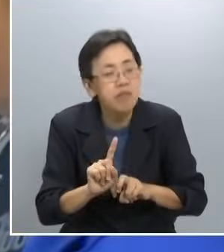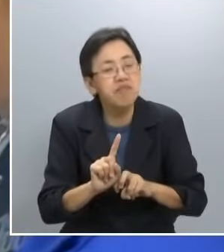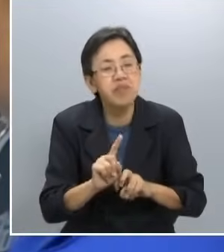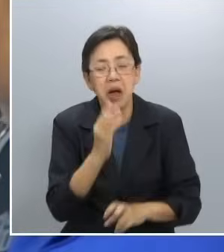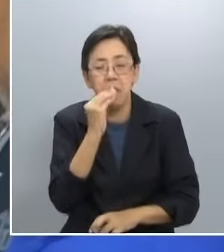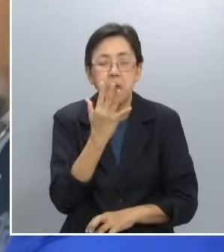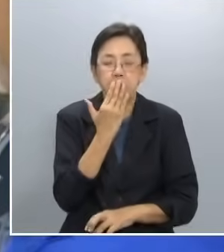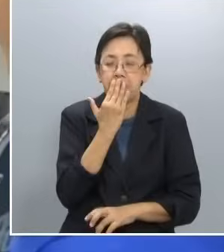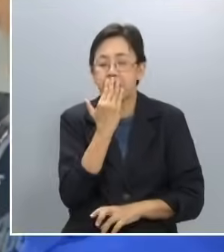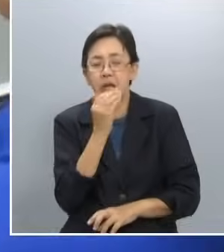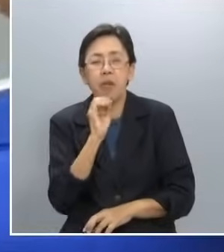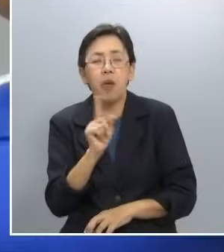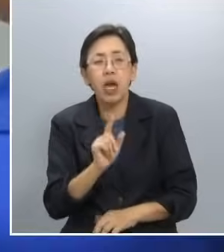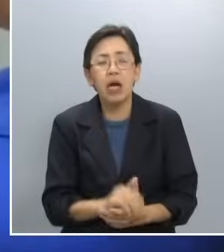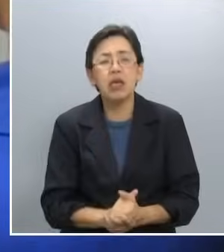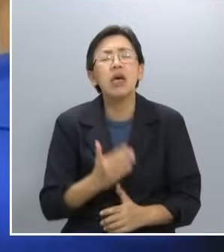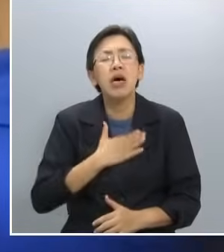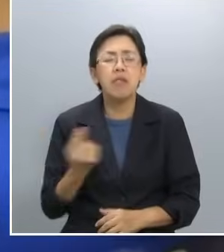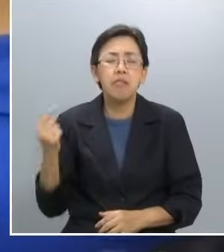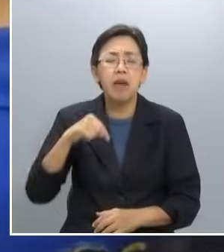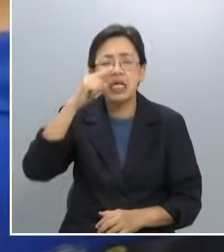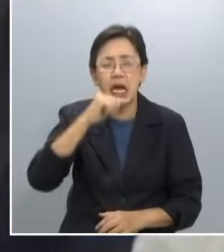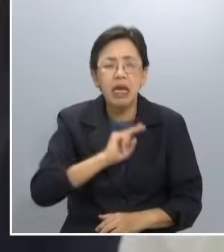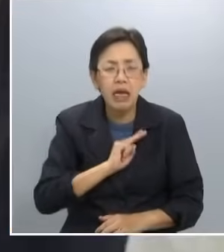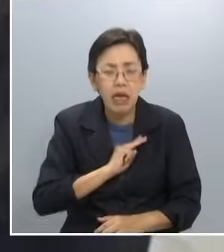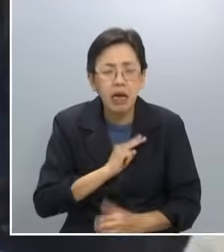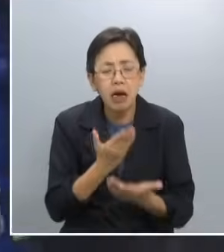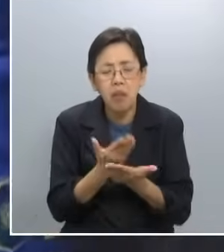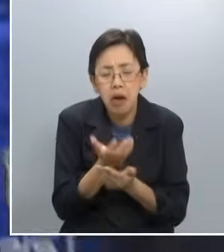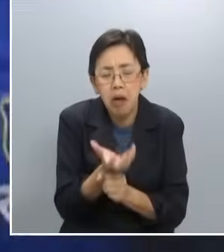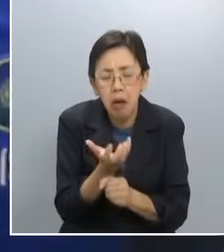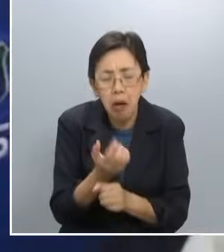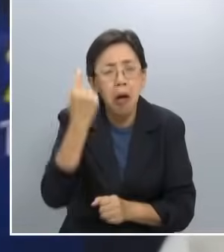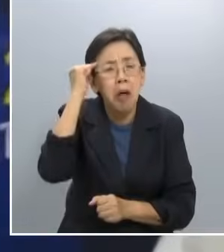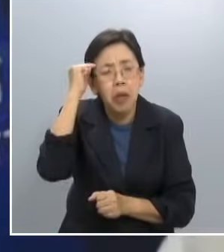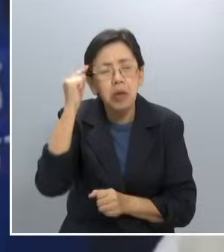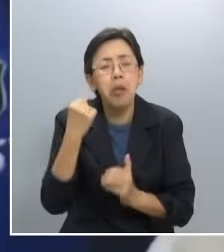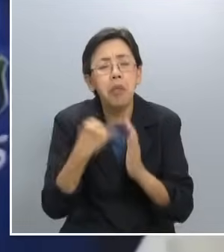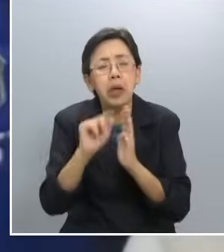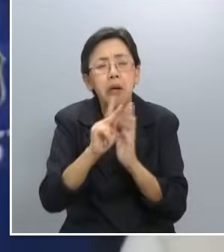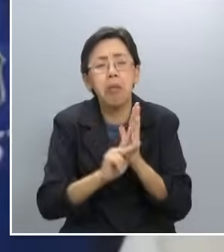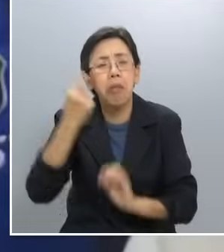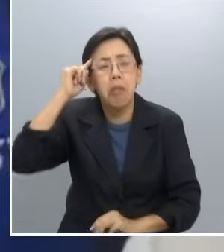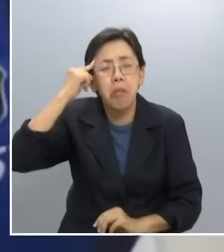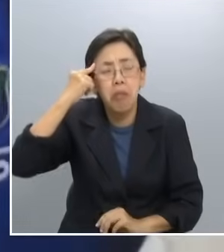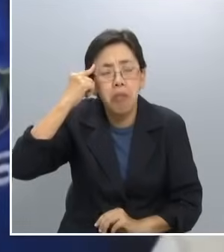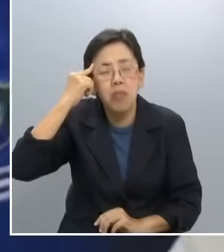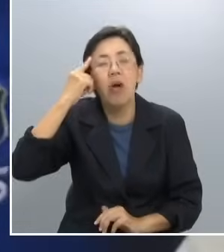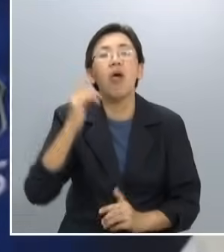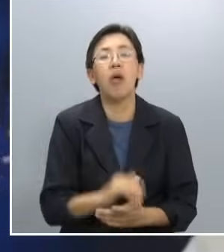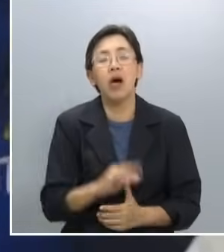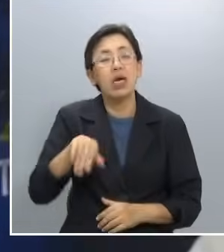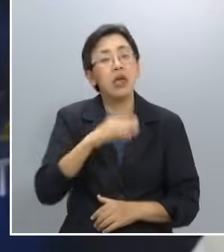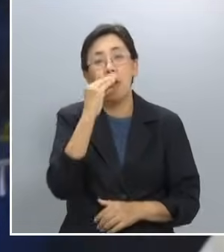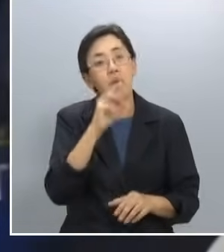มือจะอ้างแค่ว่าตั้งใจมาไทยมาขอทานที่ไทยไม่รู้ว่าขอทานในไทยผิดกฎหมายอือะไรอย่างเงี้ยแล้วก็ทุกคนก็จะพูด